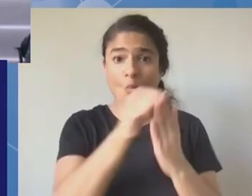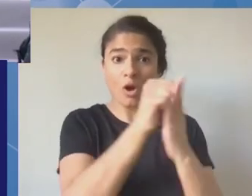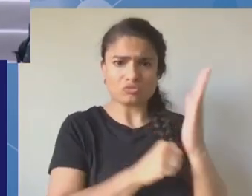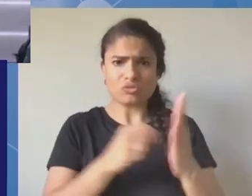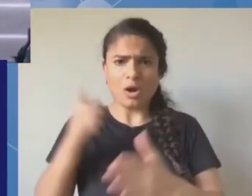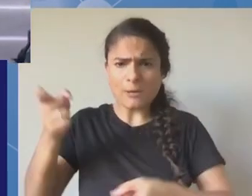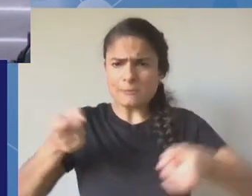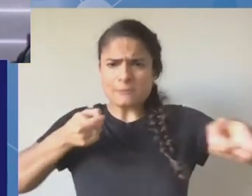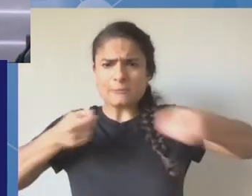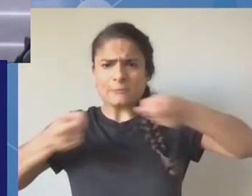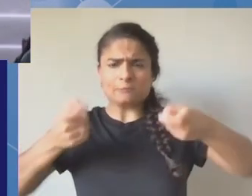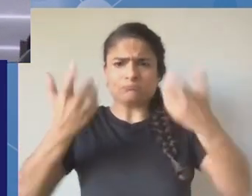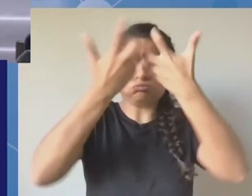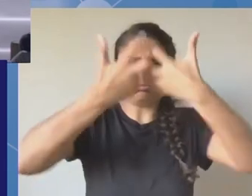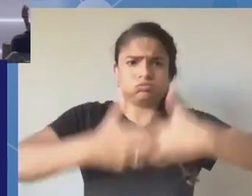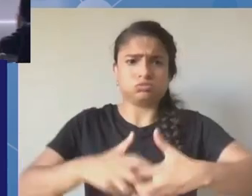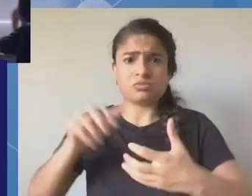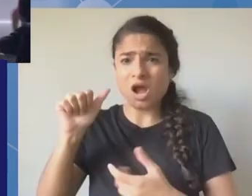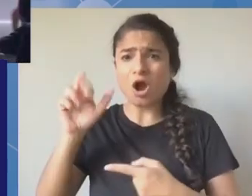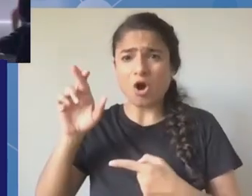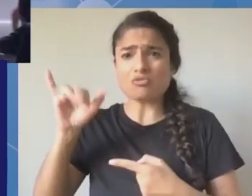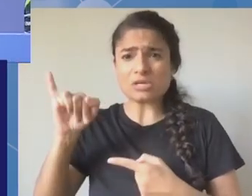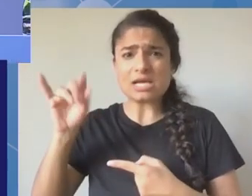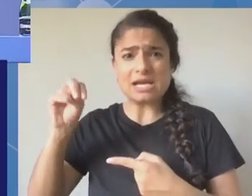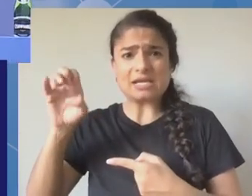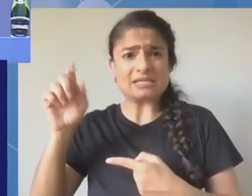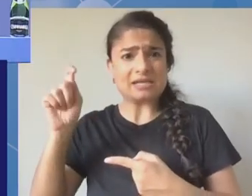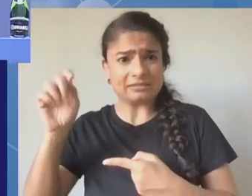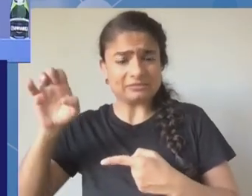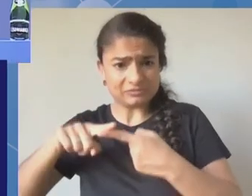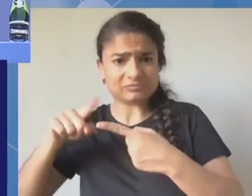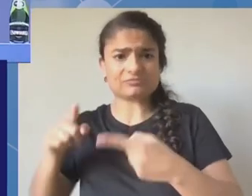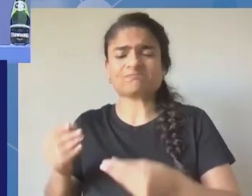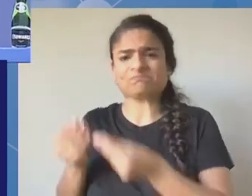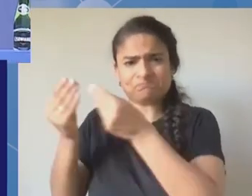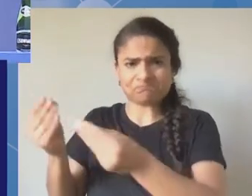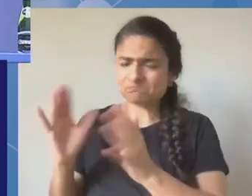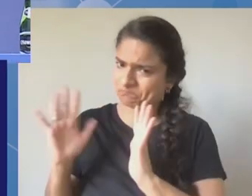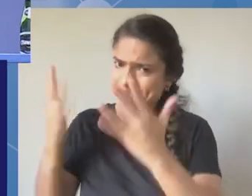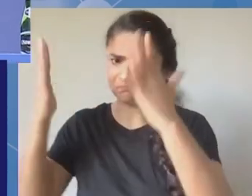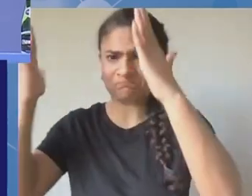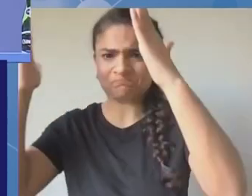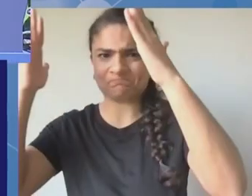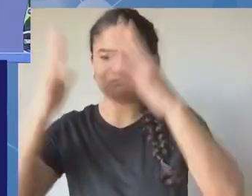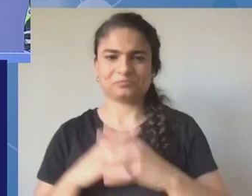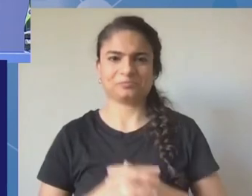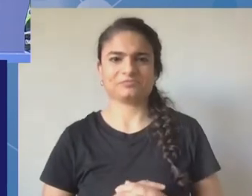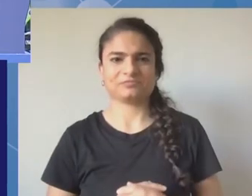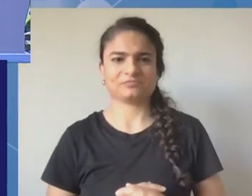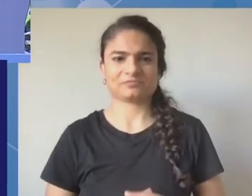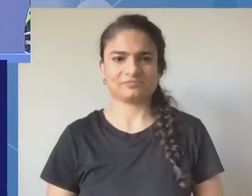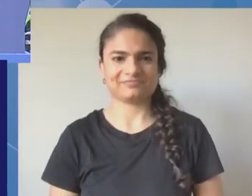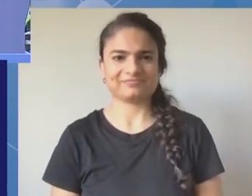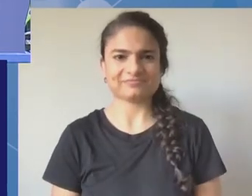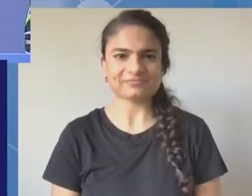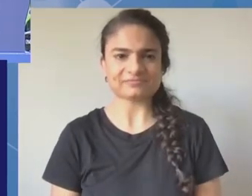安妮尔是 MAG 2021年的 主要负责人，我们非常感谢组织的